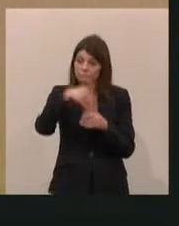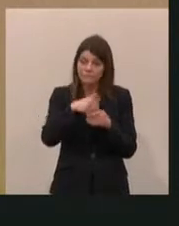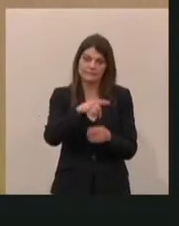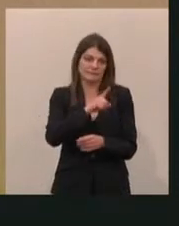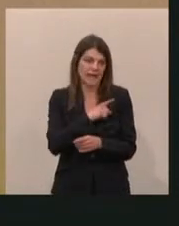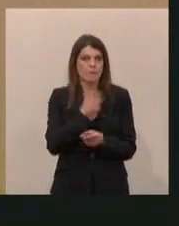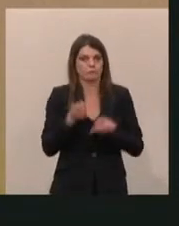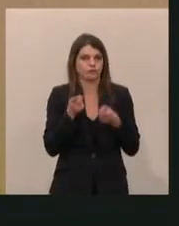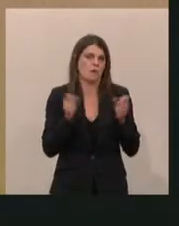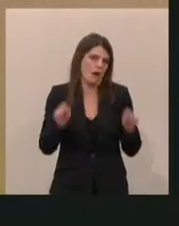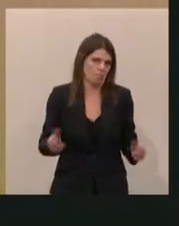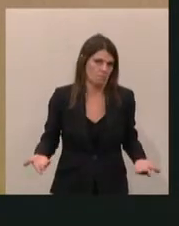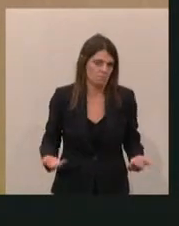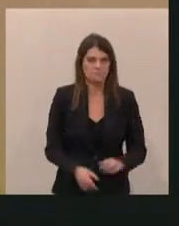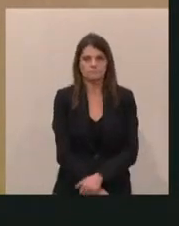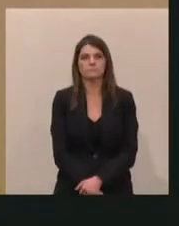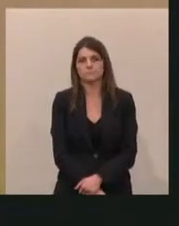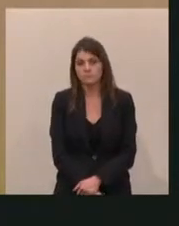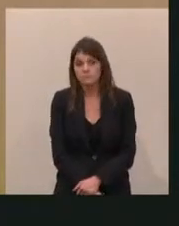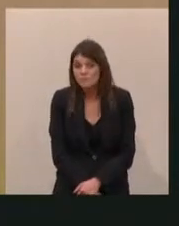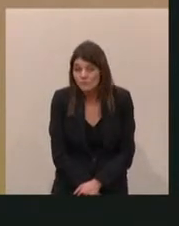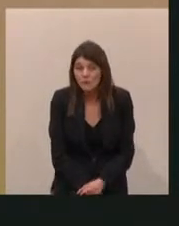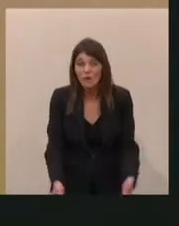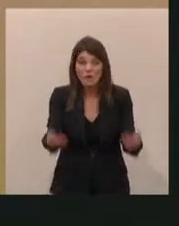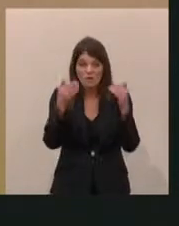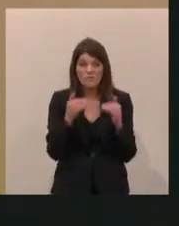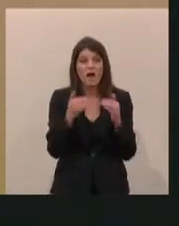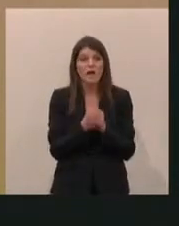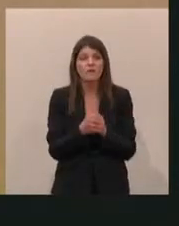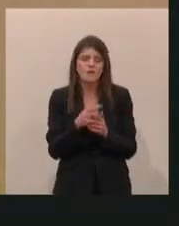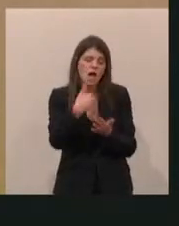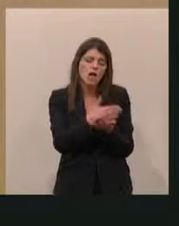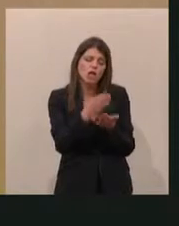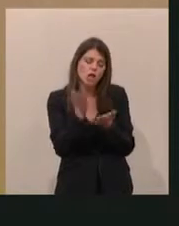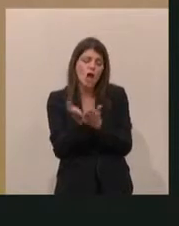von uns bestimmt werden können. Und dann grundsätzliche Einteilung.